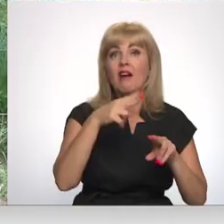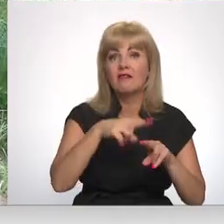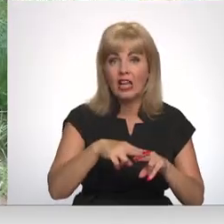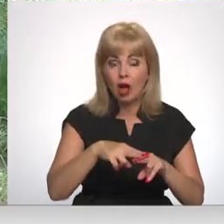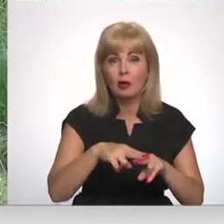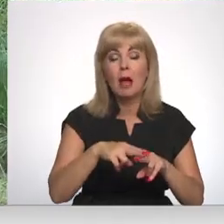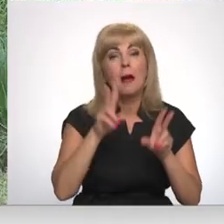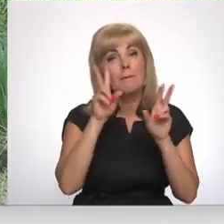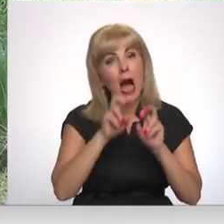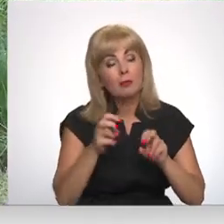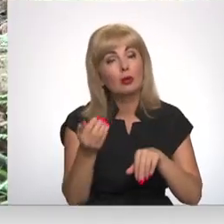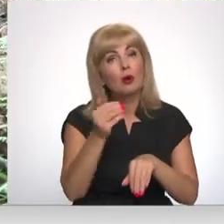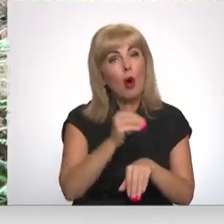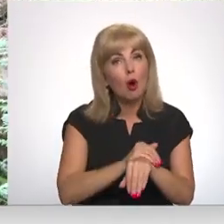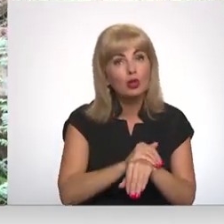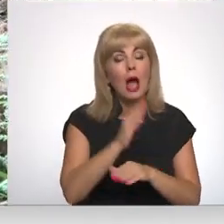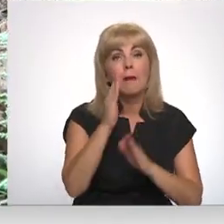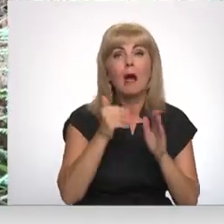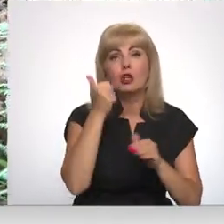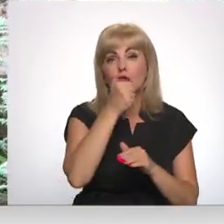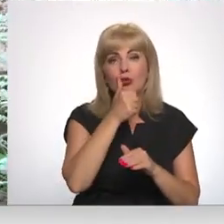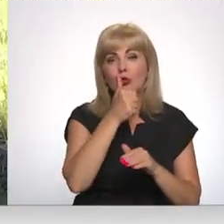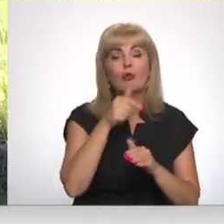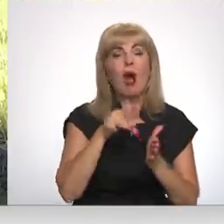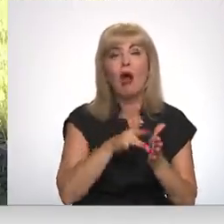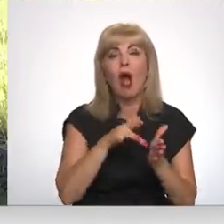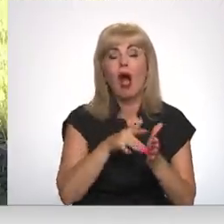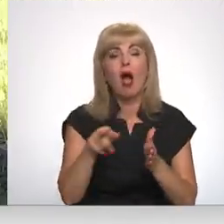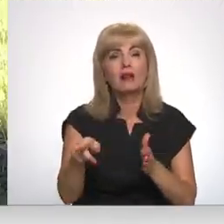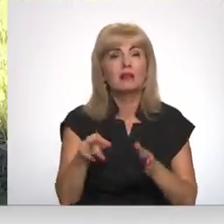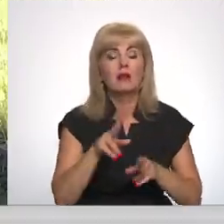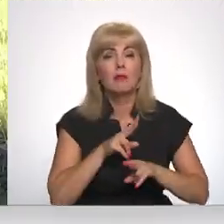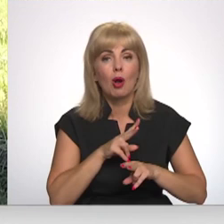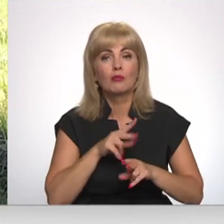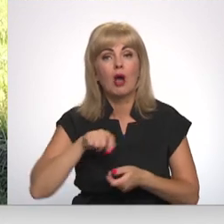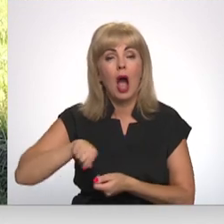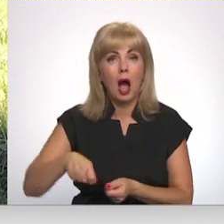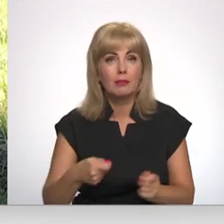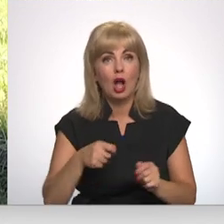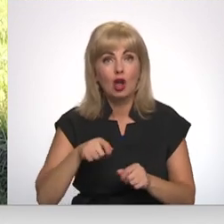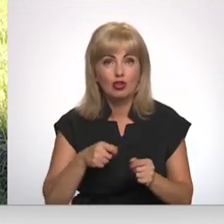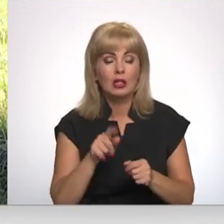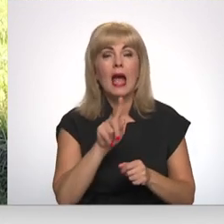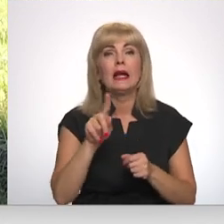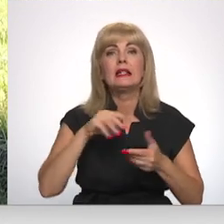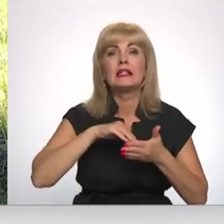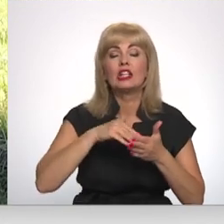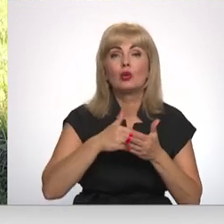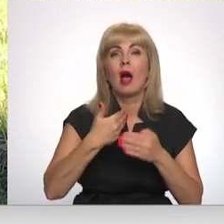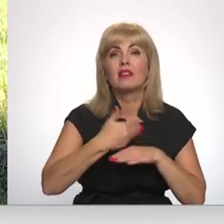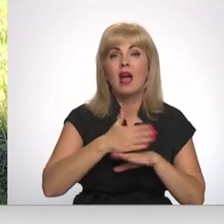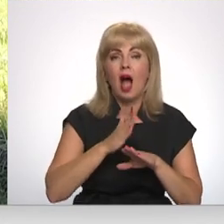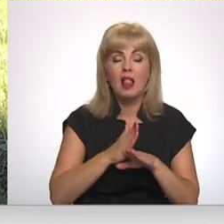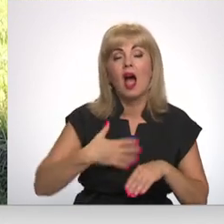ņemtu analīzes un konstatētu meža cūkas aprakšanu. Izveidosies tāda situācija, ka lielākā daļa no